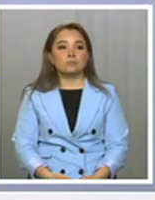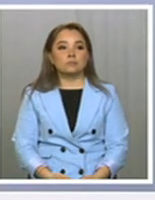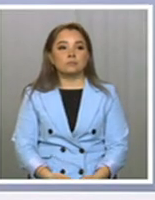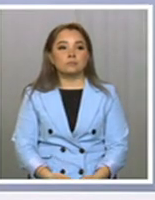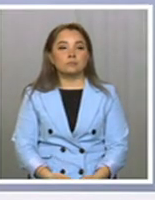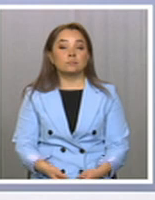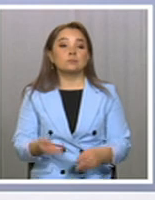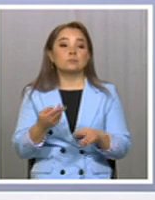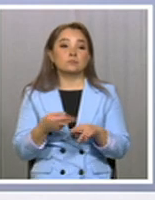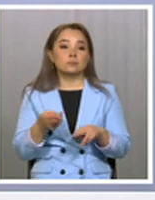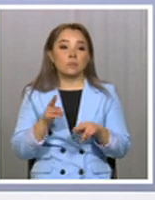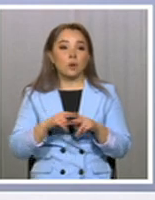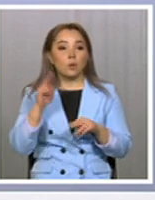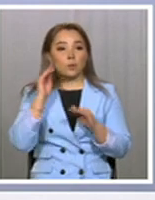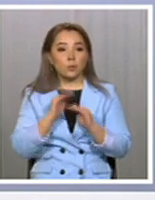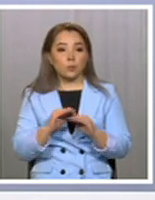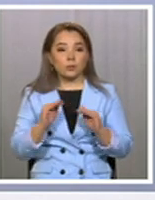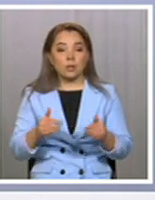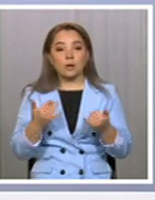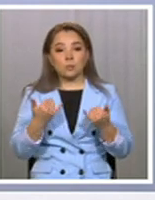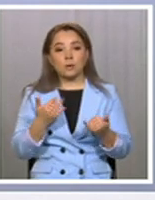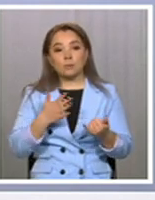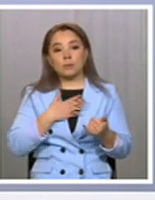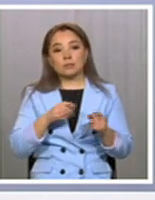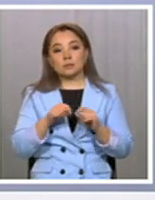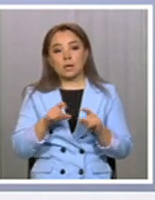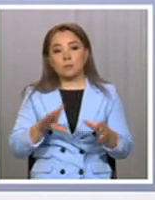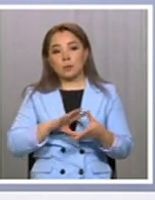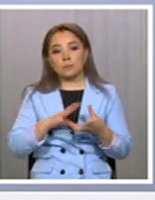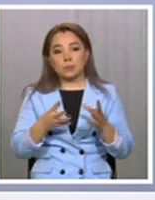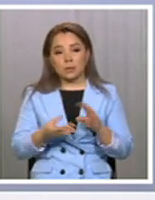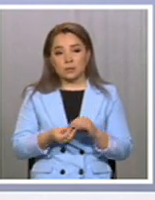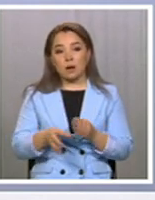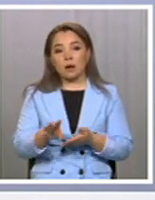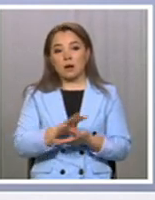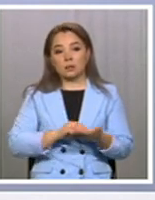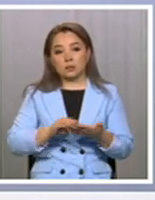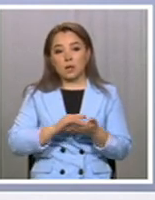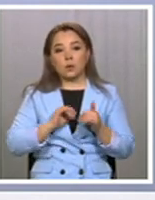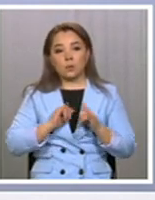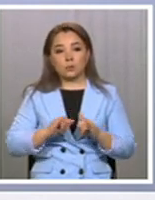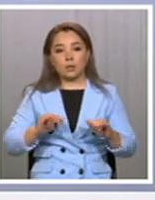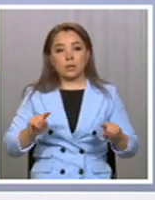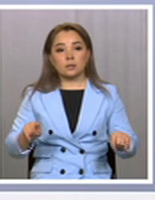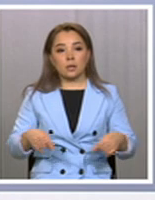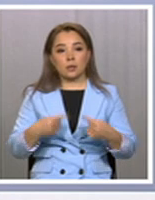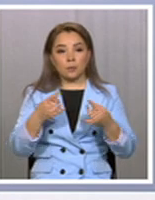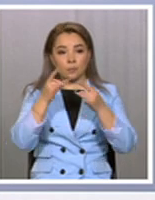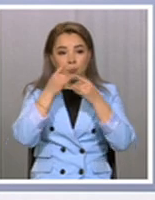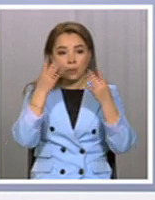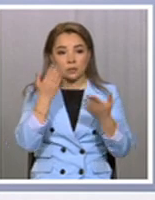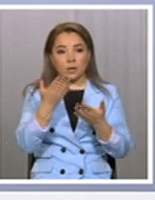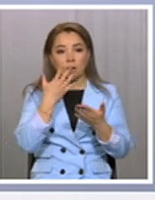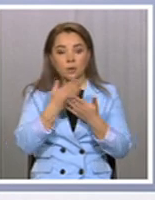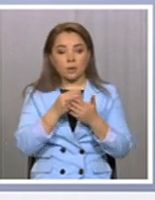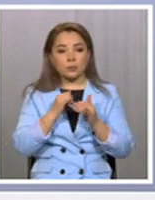Міне оқушылар, біз бүгінгі сабағымыз барысында қайта өрлеу мәдениетінің